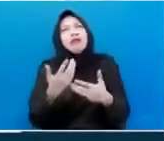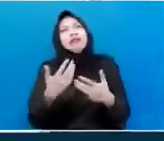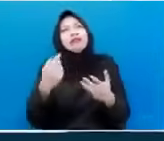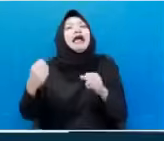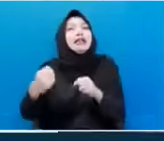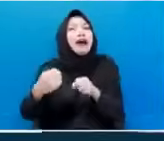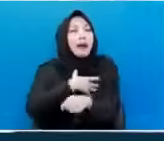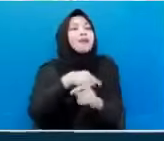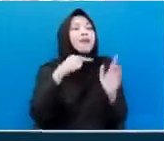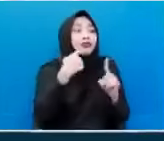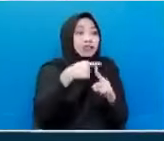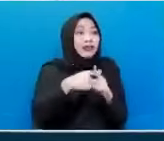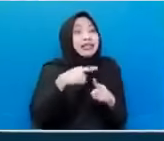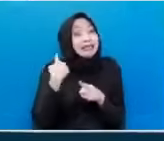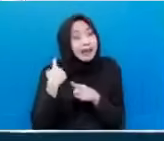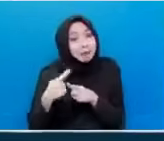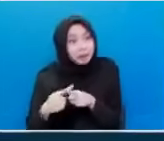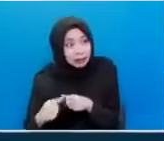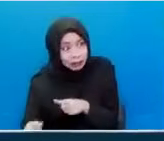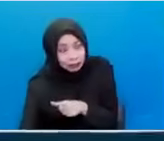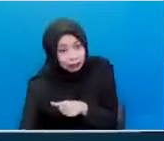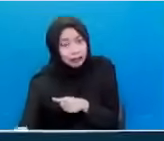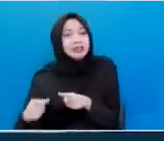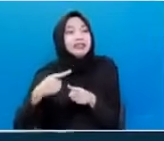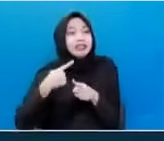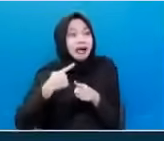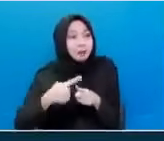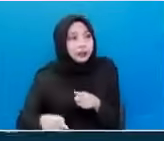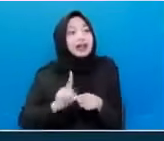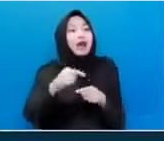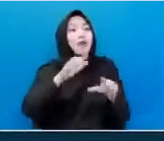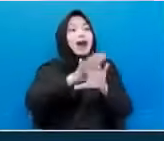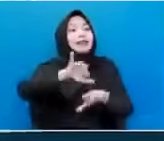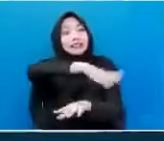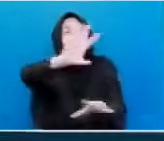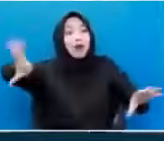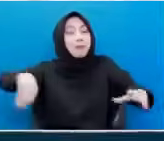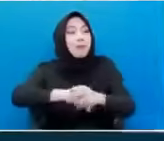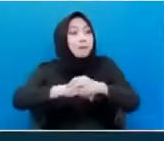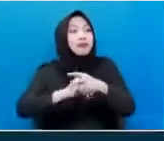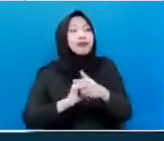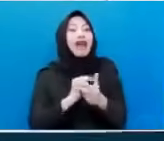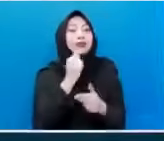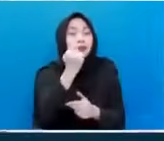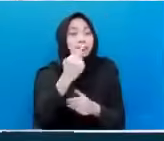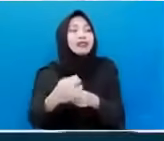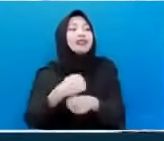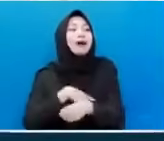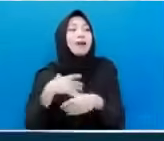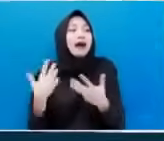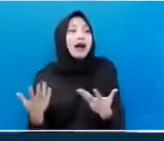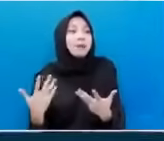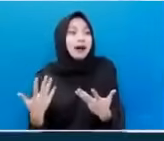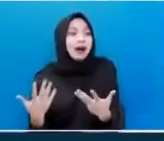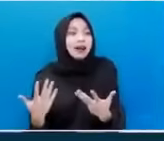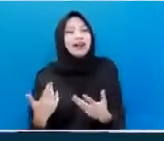ketika ada upaya membangun koalisi besar efeknya itu adalah kepada bagaimana nanti kita akan melihat politik dagang sapi nih